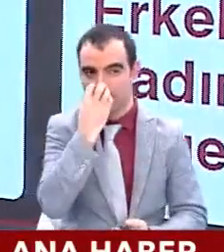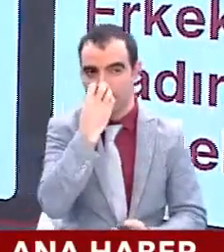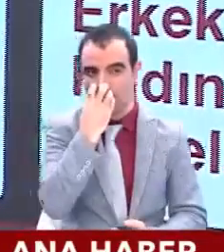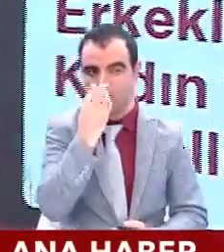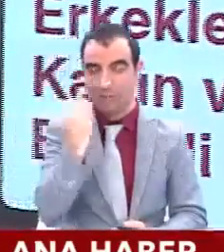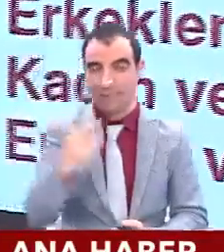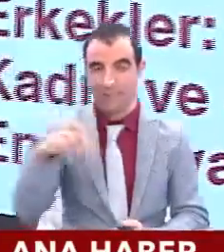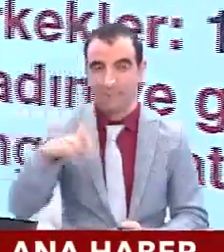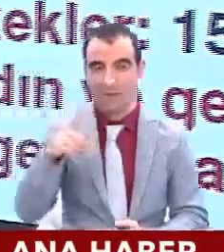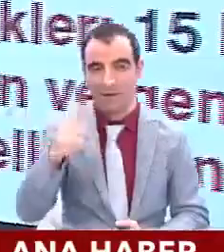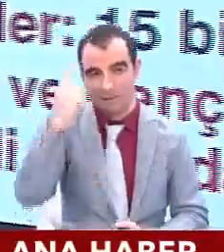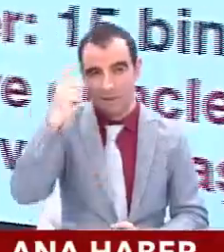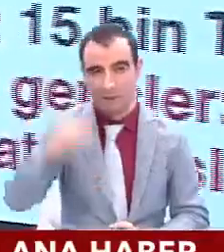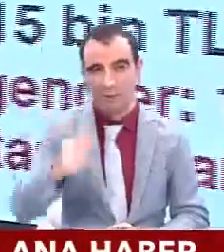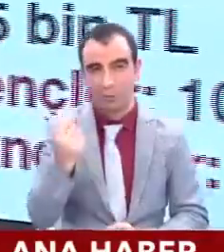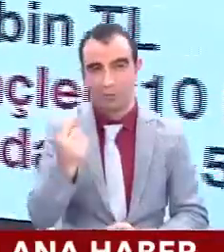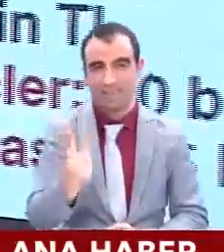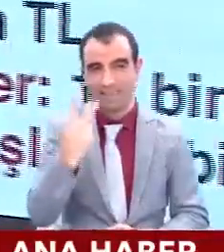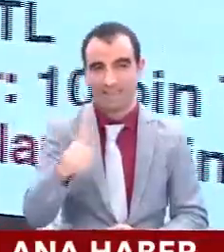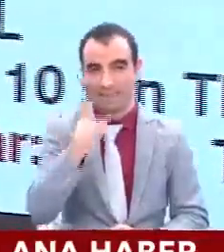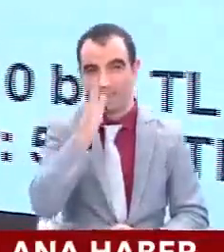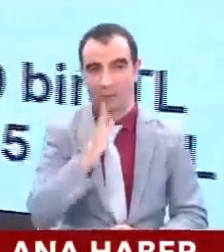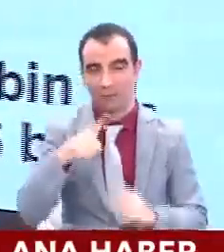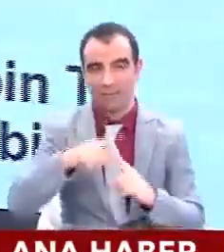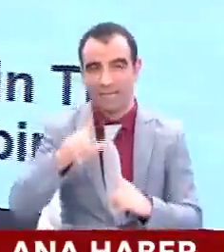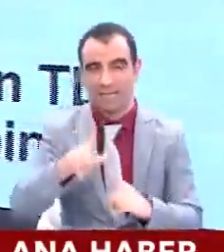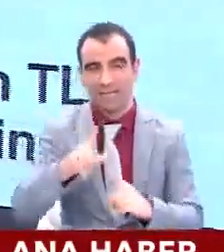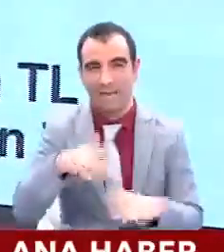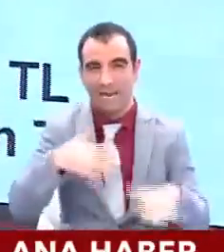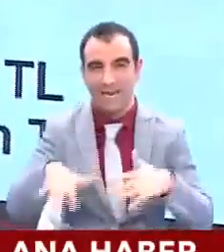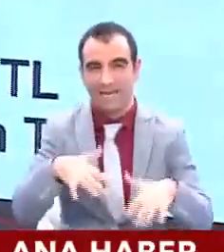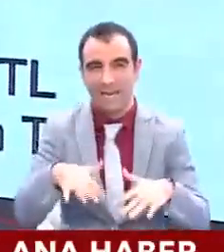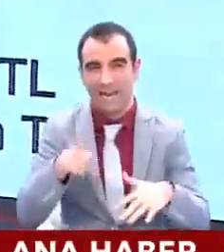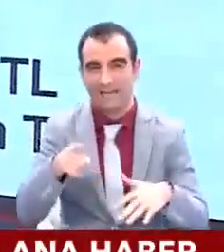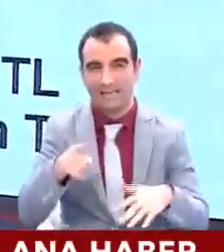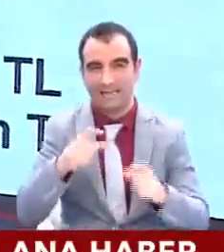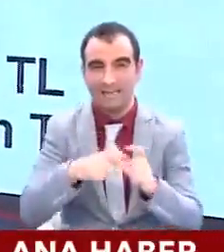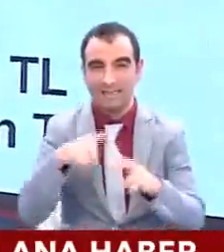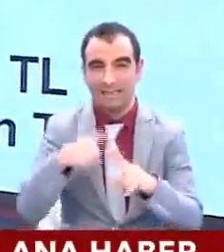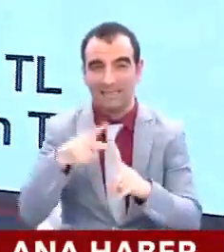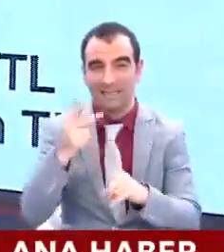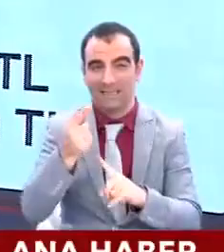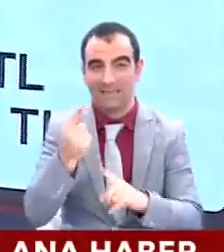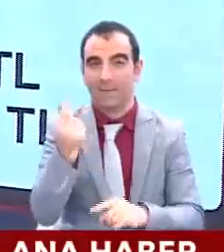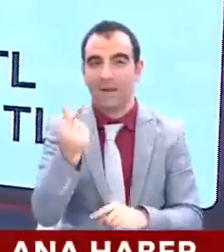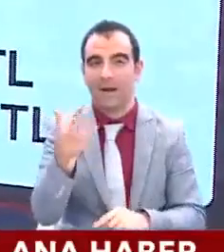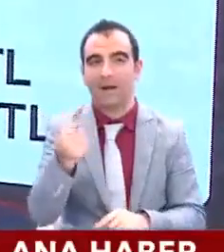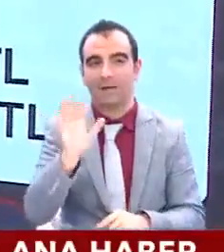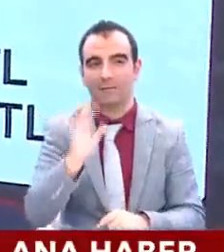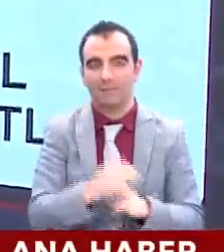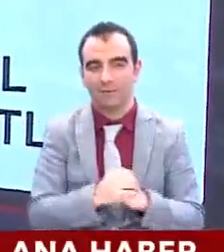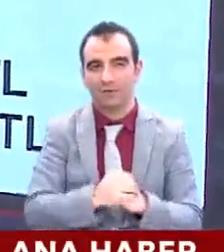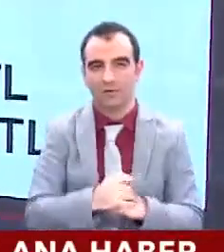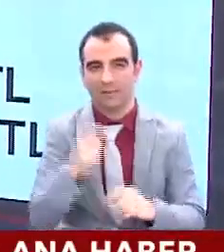iyi Parti başvuru ücreti 7.500 TL engelli ve gazilerdense ücret alınmayacak